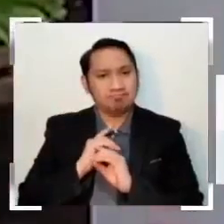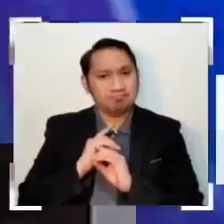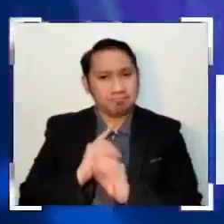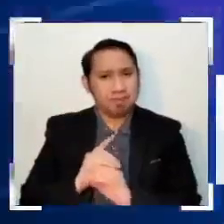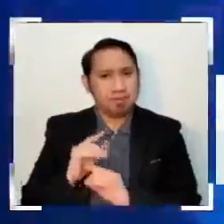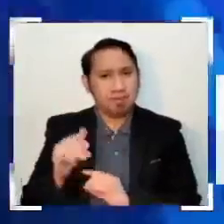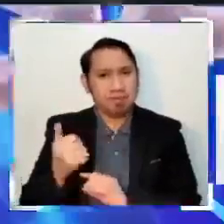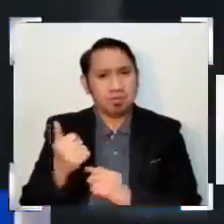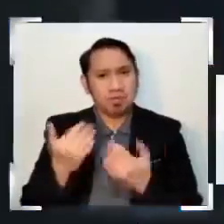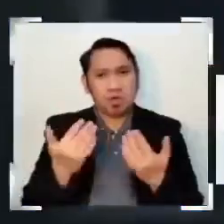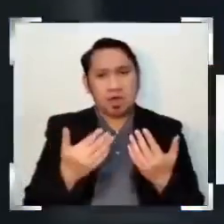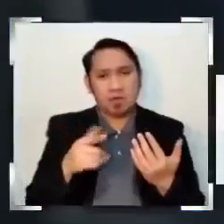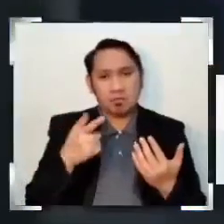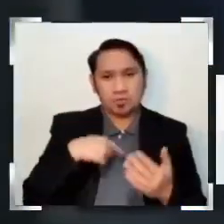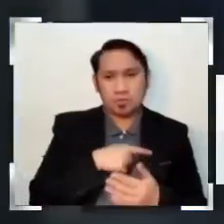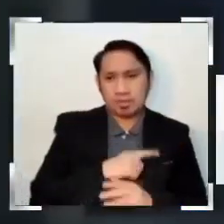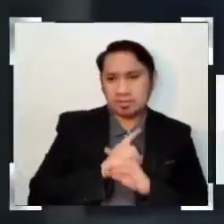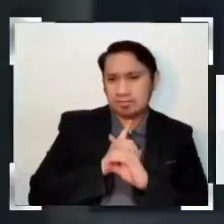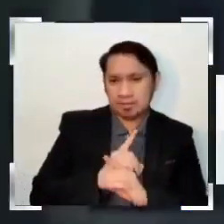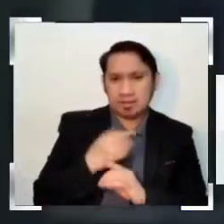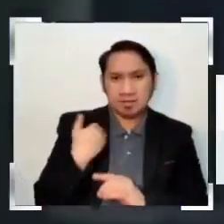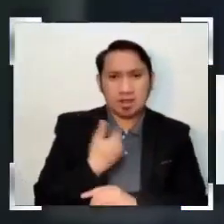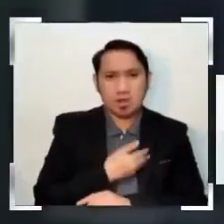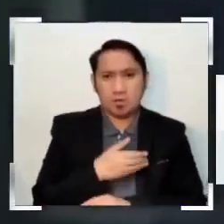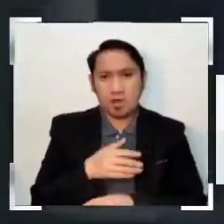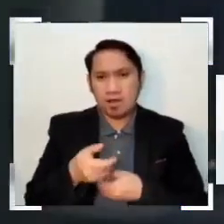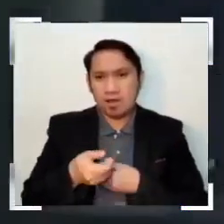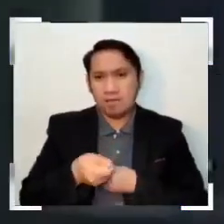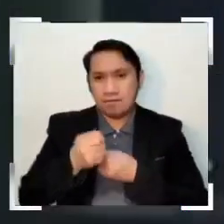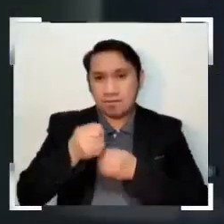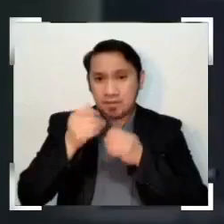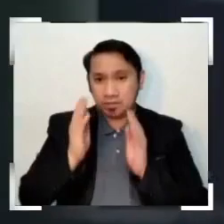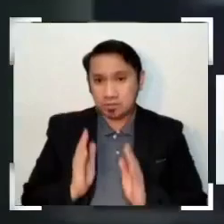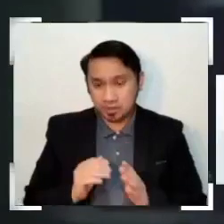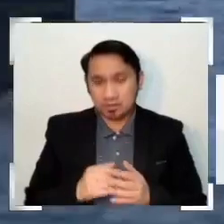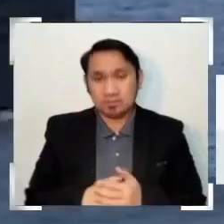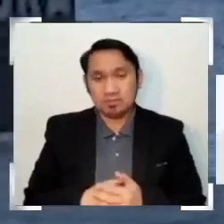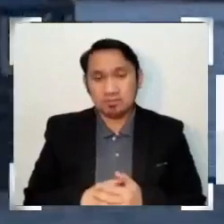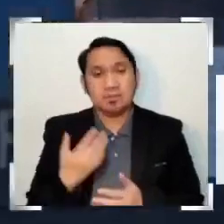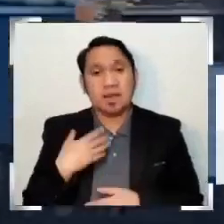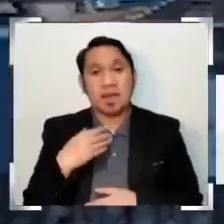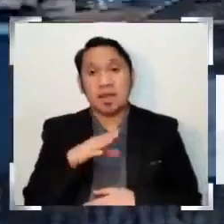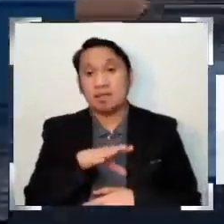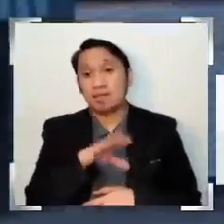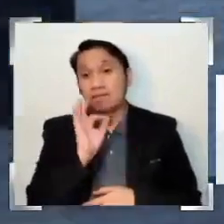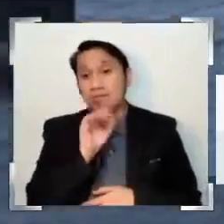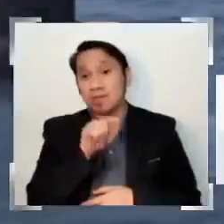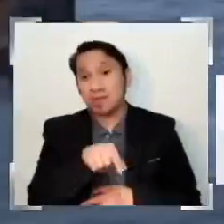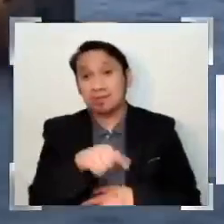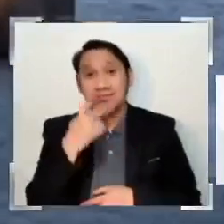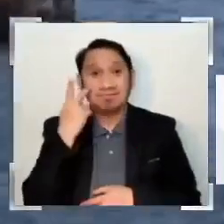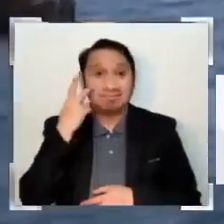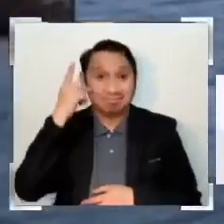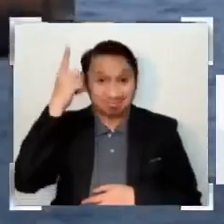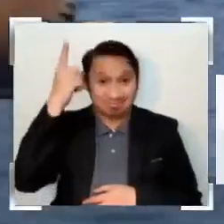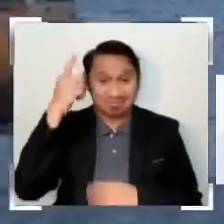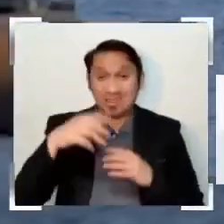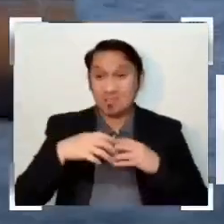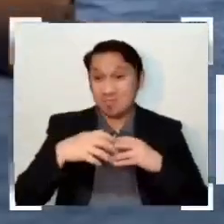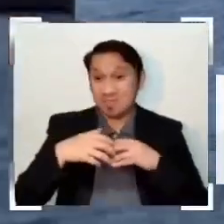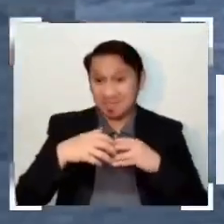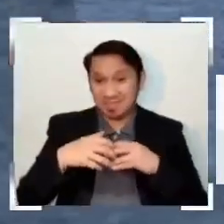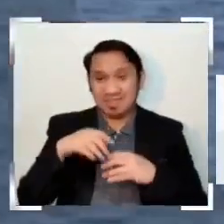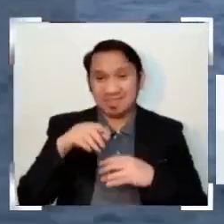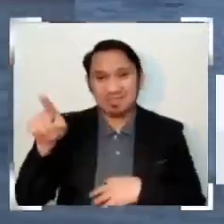mangingisda. Natunto na kahapon ang motor tanker sa tulong ng Remotely Operated Vehicle o ROV mula